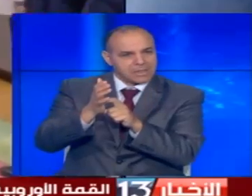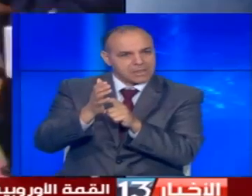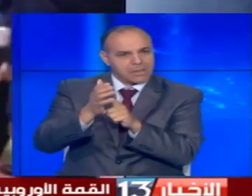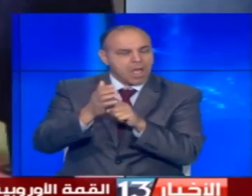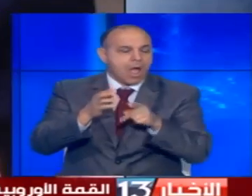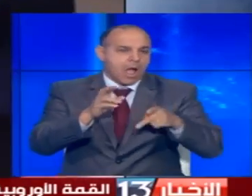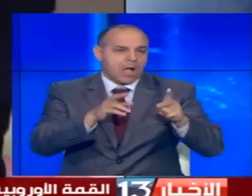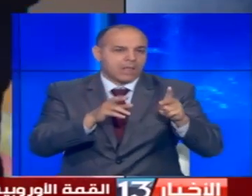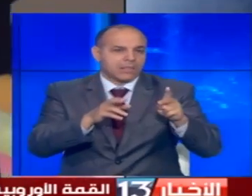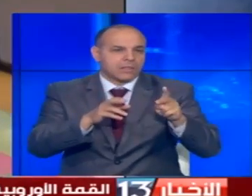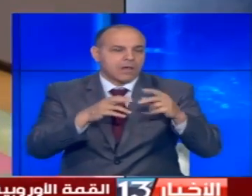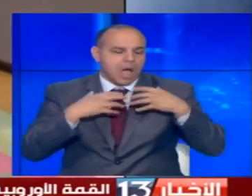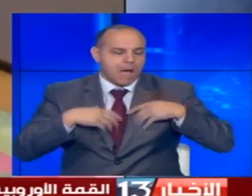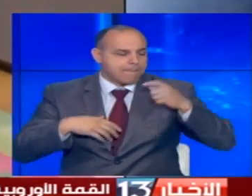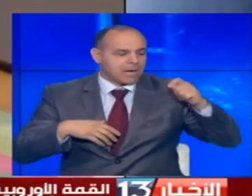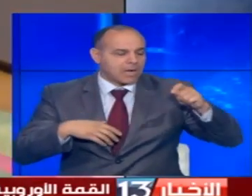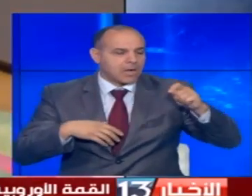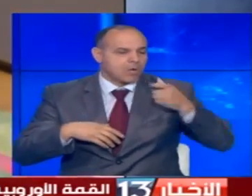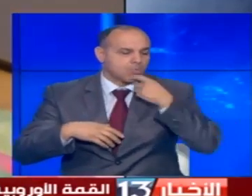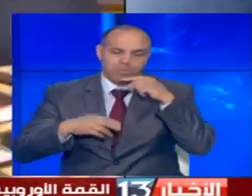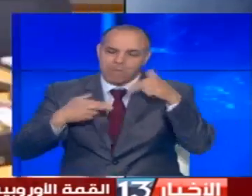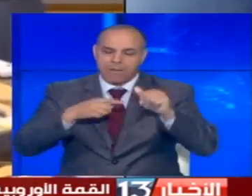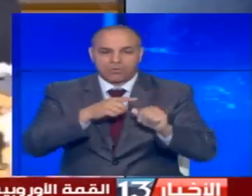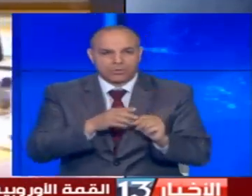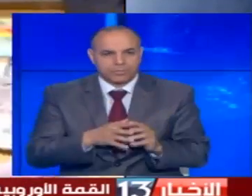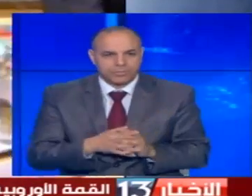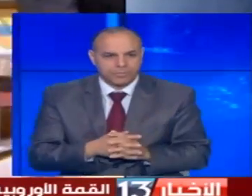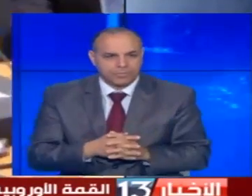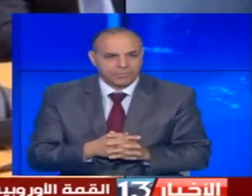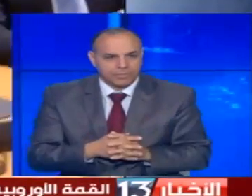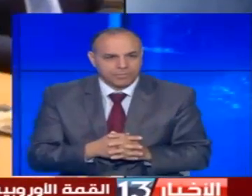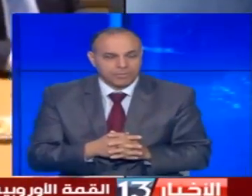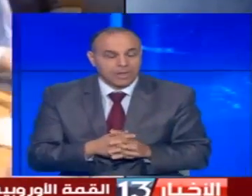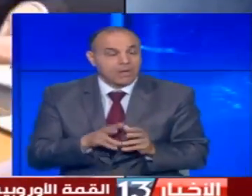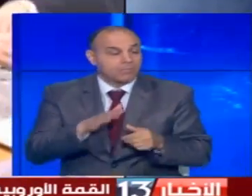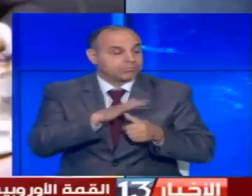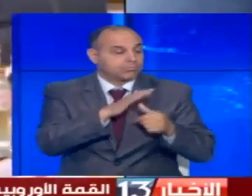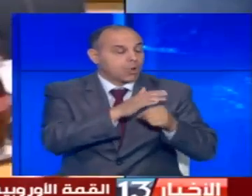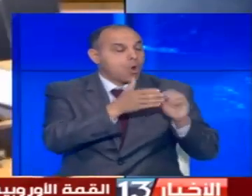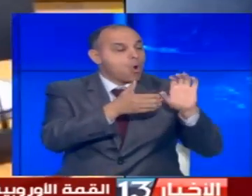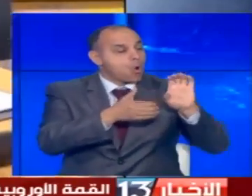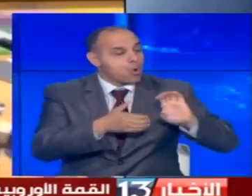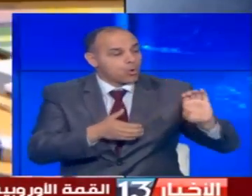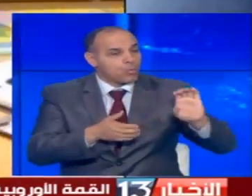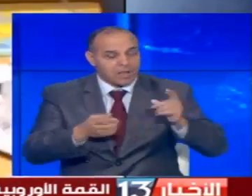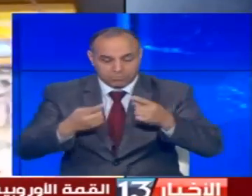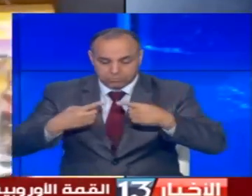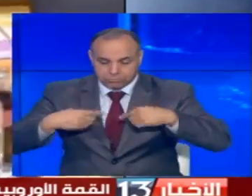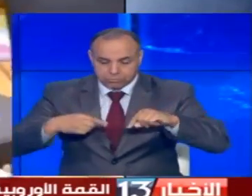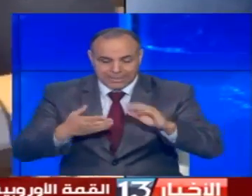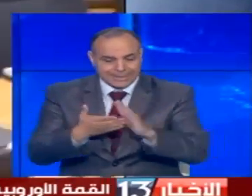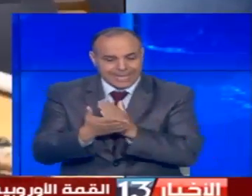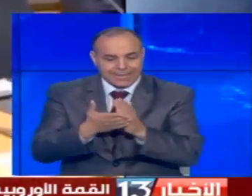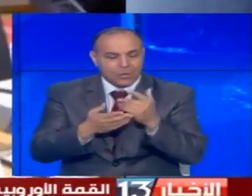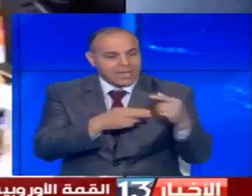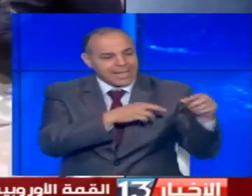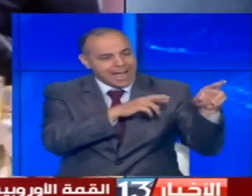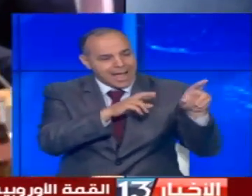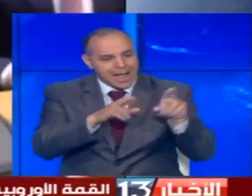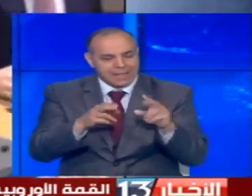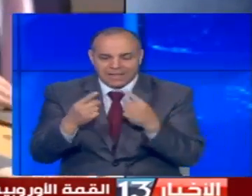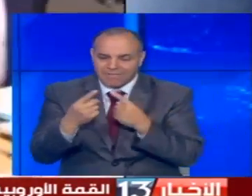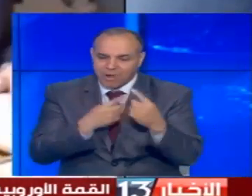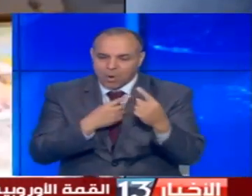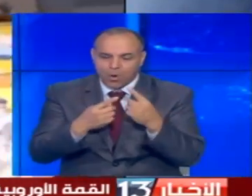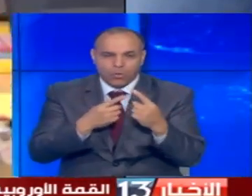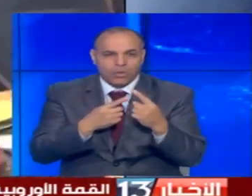غالبيه نواب البرلمان البريطاني ولم يبدي القاده الاوروبيون خلال هذه القمه استعدادهم لاعاده التفاوض